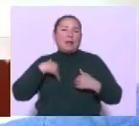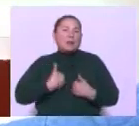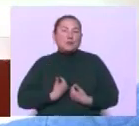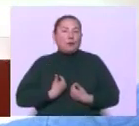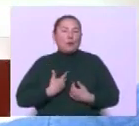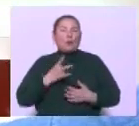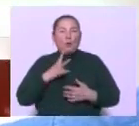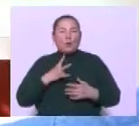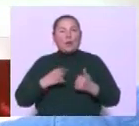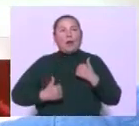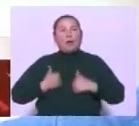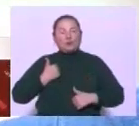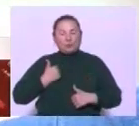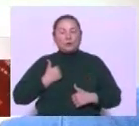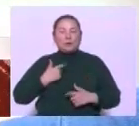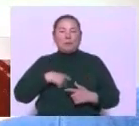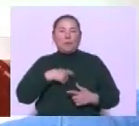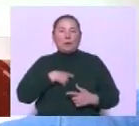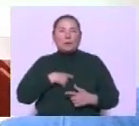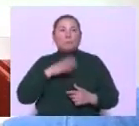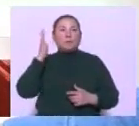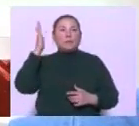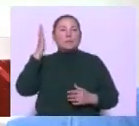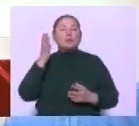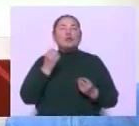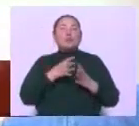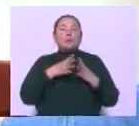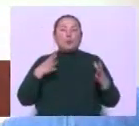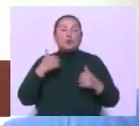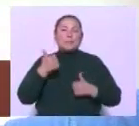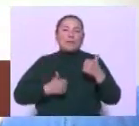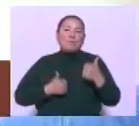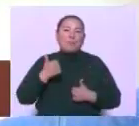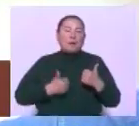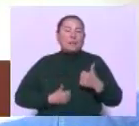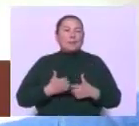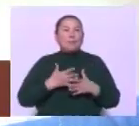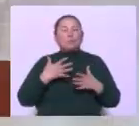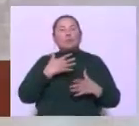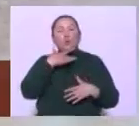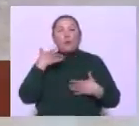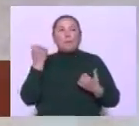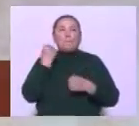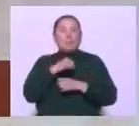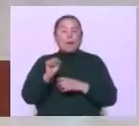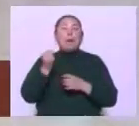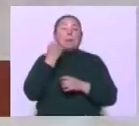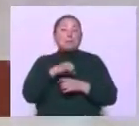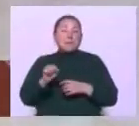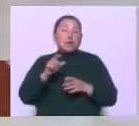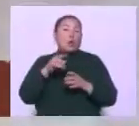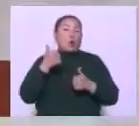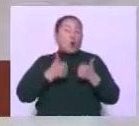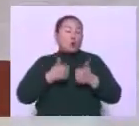собой, я не расстроилась, потому что впереди еще больше соревнований и много побед. Победители конкурса